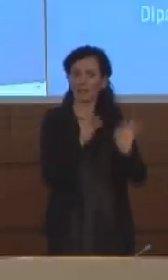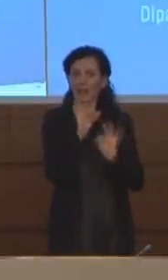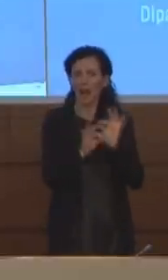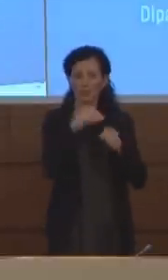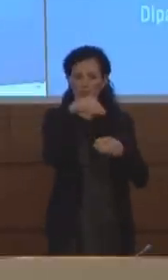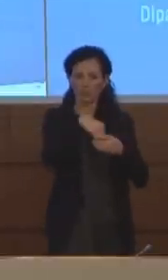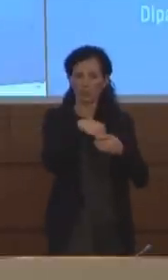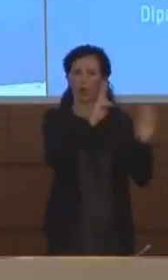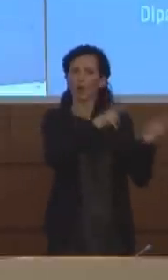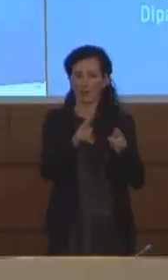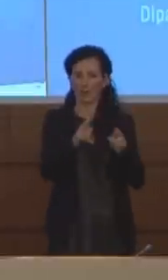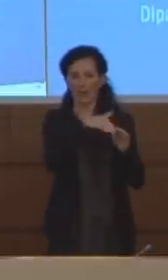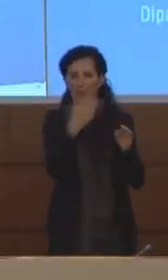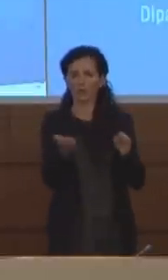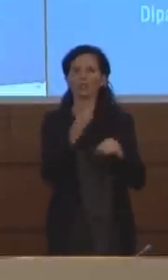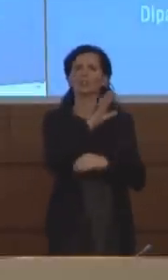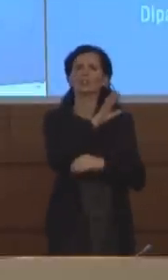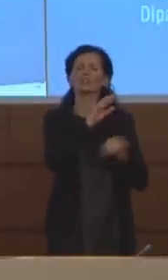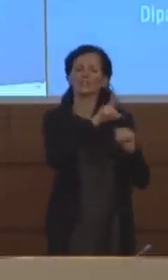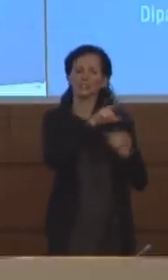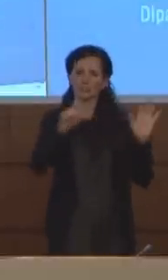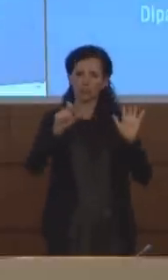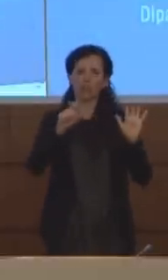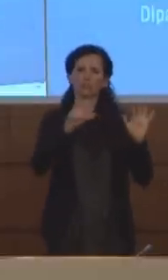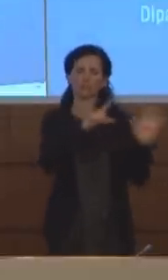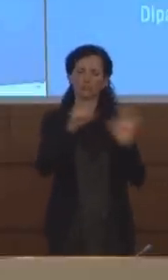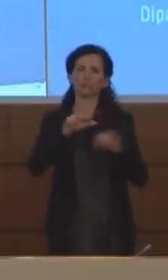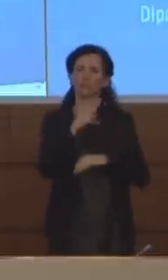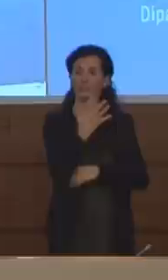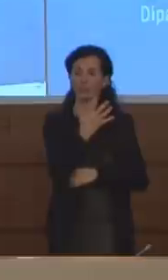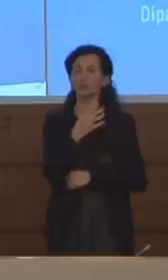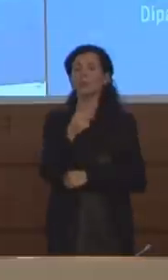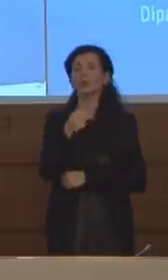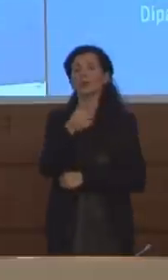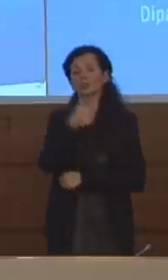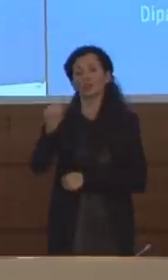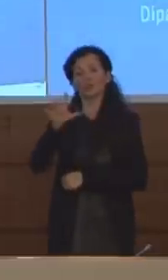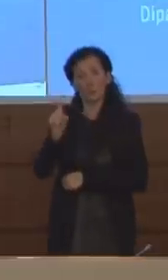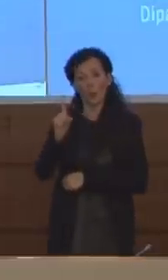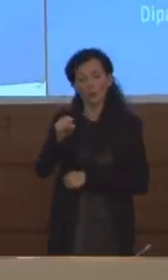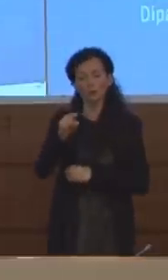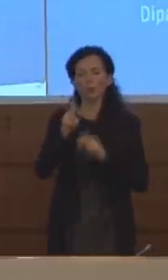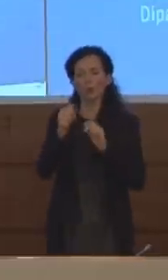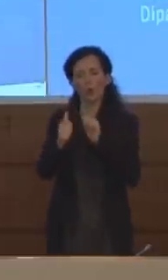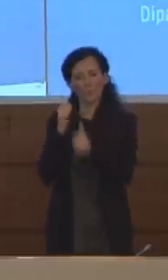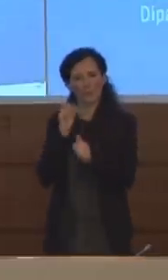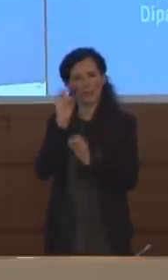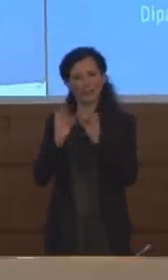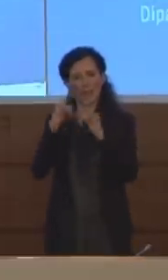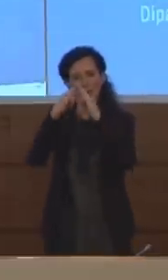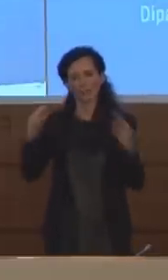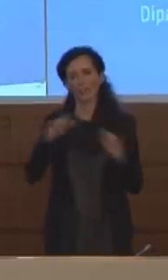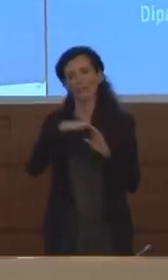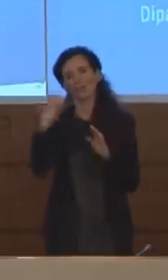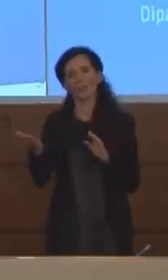sono 830 551 sono le tende di preti riace negli istituti penitenziari